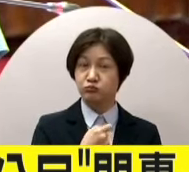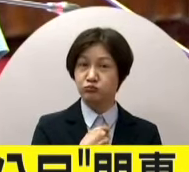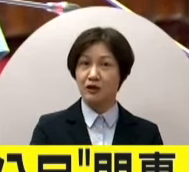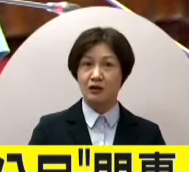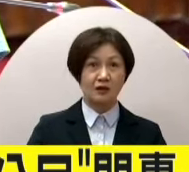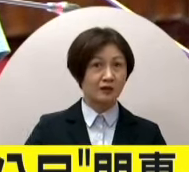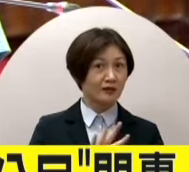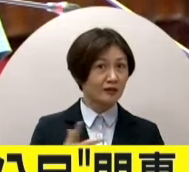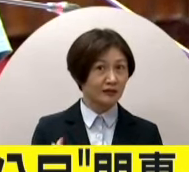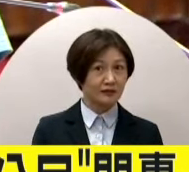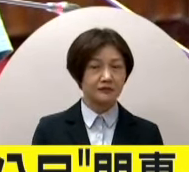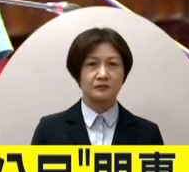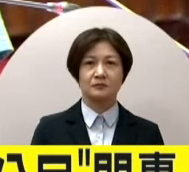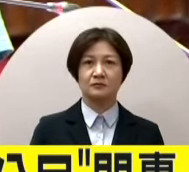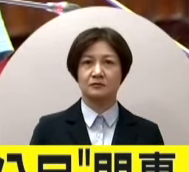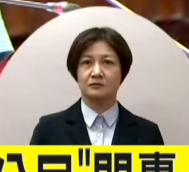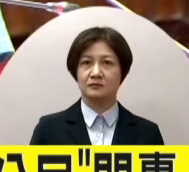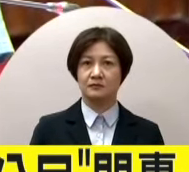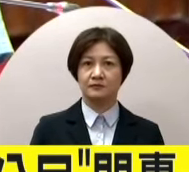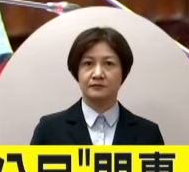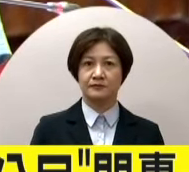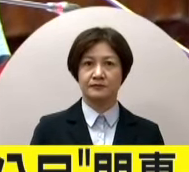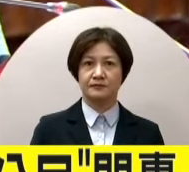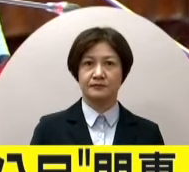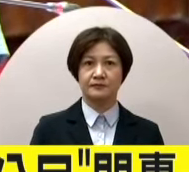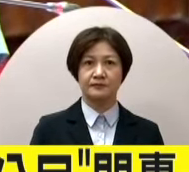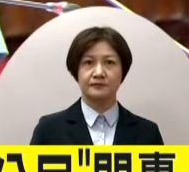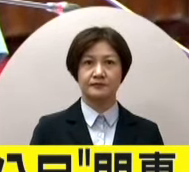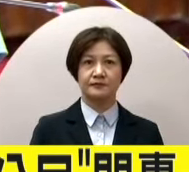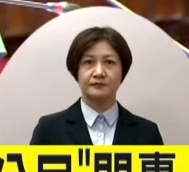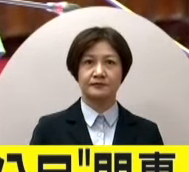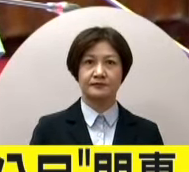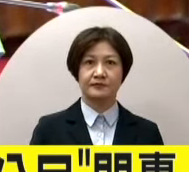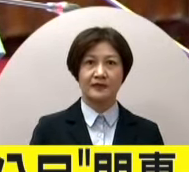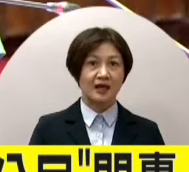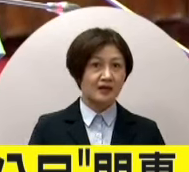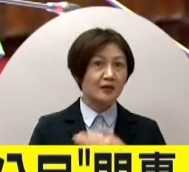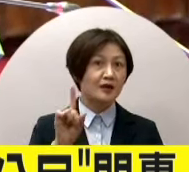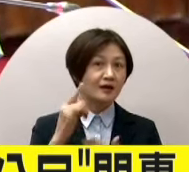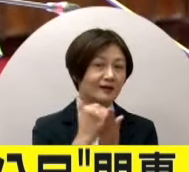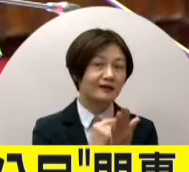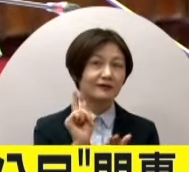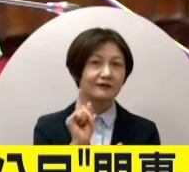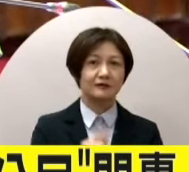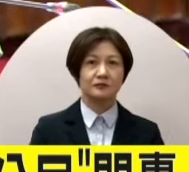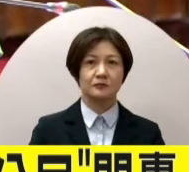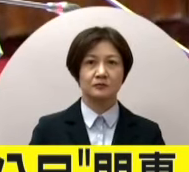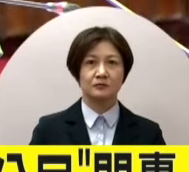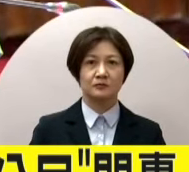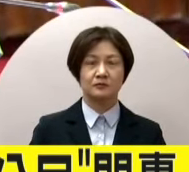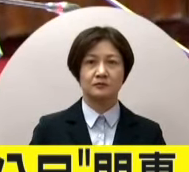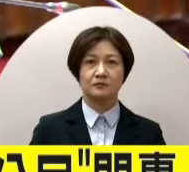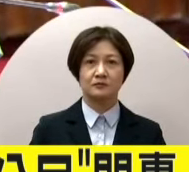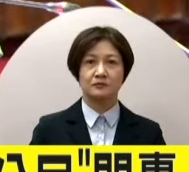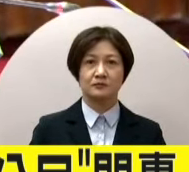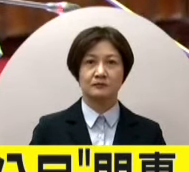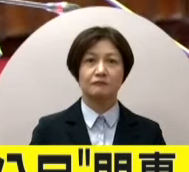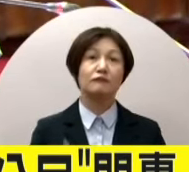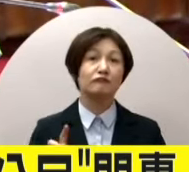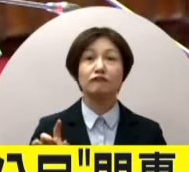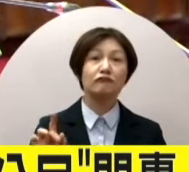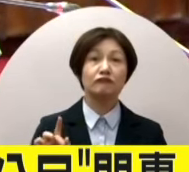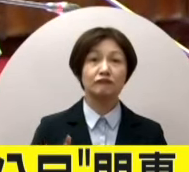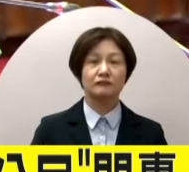内容一样吗？ 我们都把这个有一项都放在内容里面来谈。 有一项是哪一项？ 就是这个 这个哪